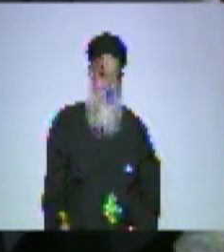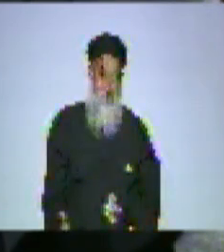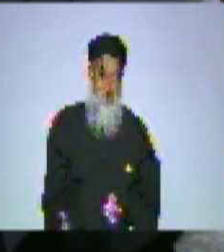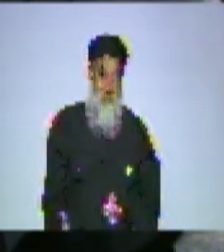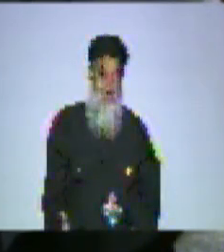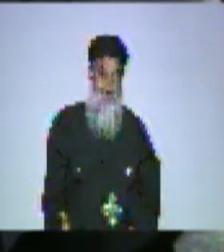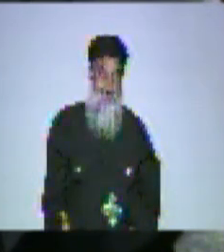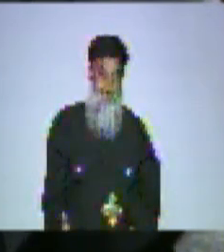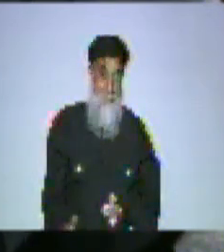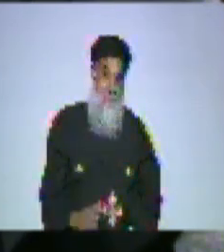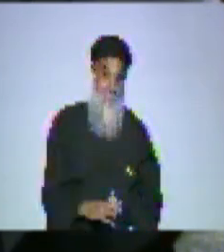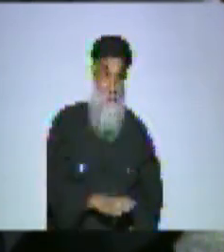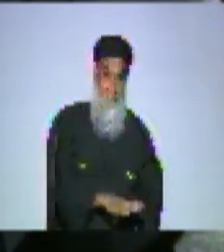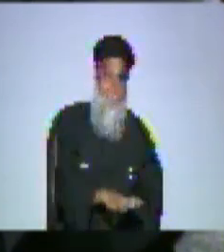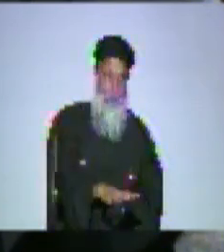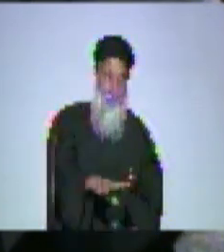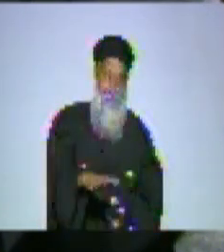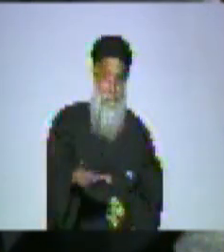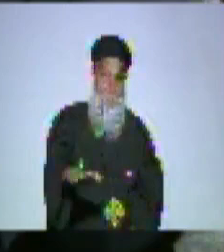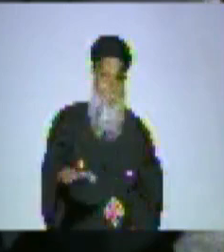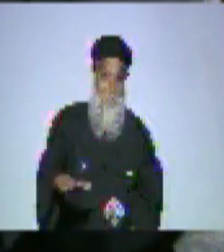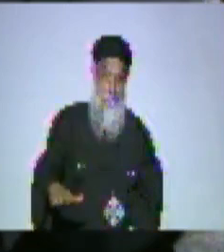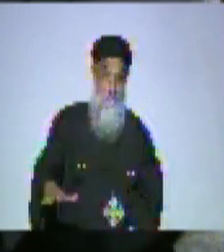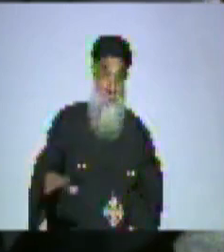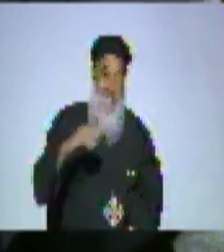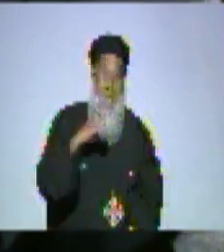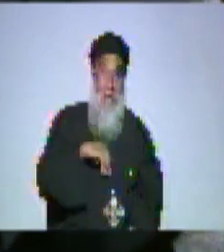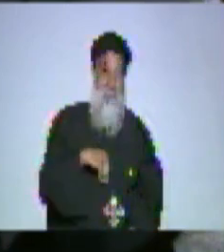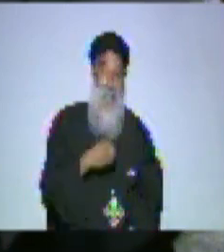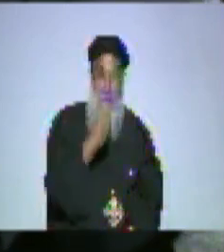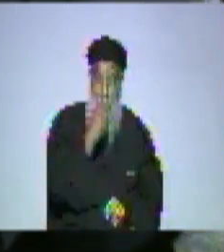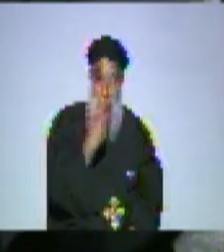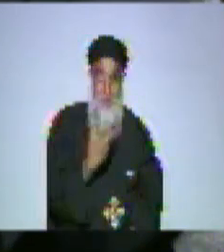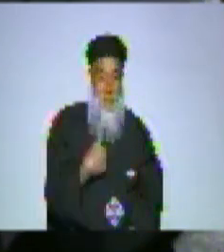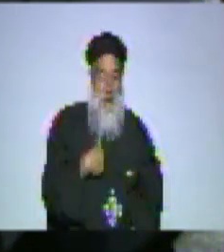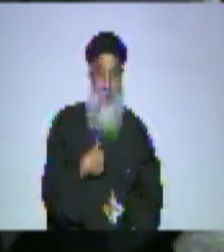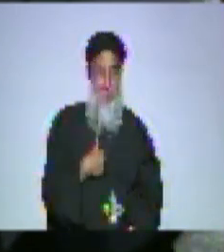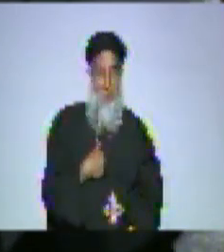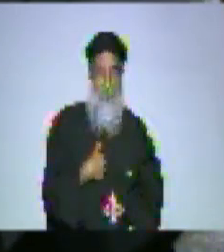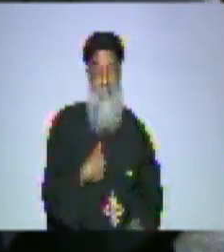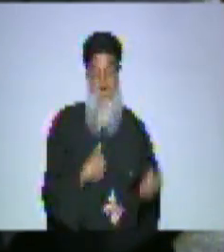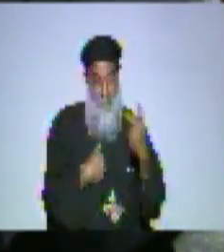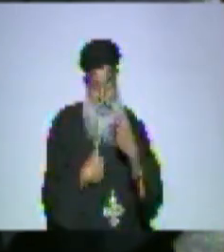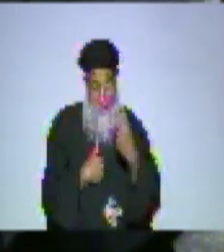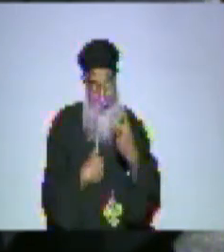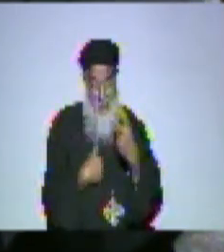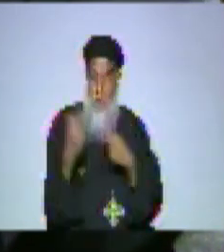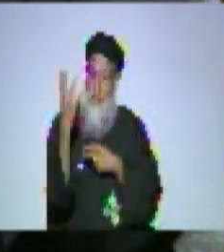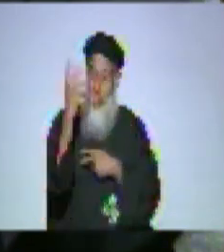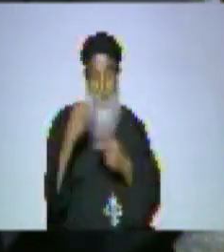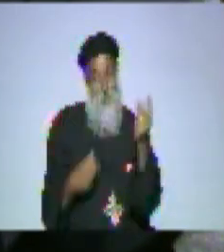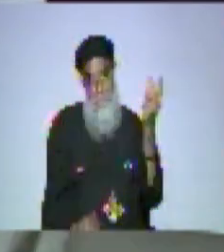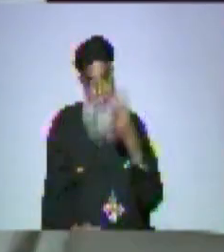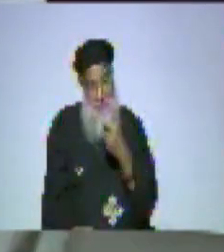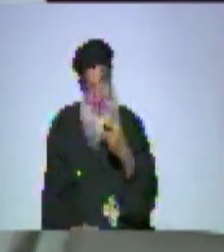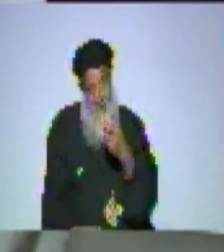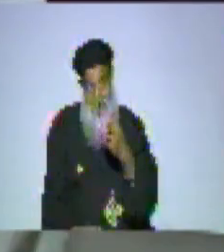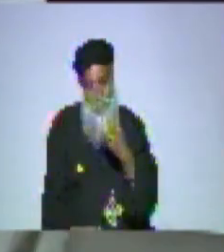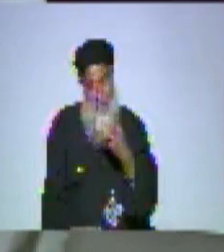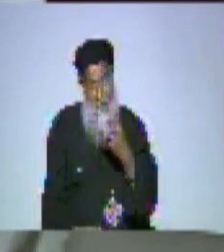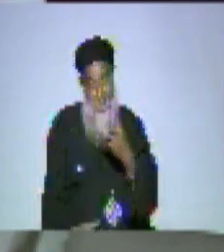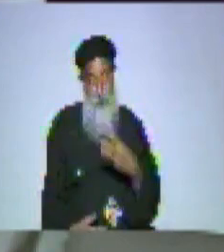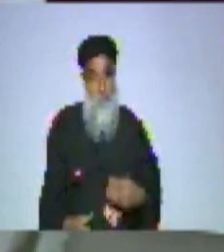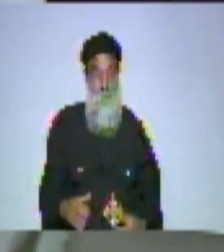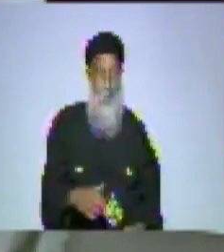الاعشاب تانيه دي برضو تفيد الانسان او يحتاج الانسان لك ولكن لا يقصد بالذات الحشائش هي عشب يفيد